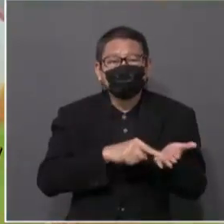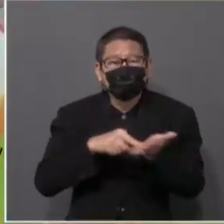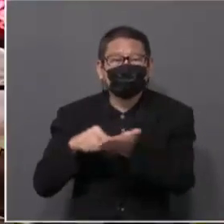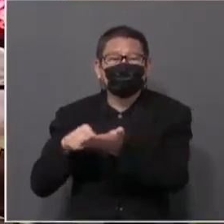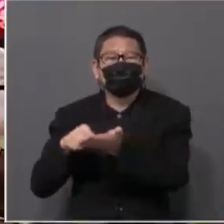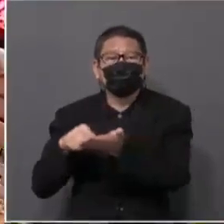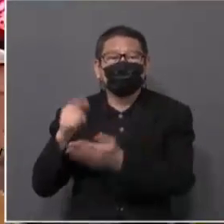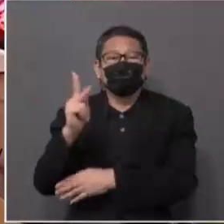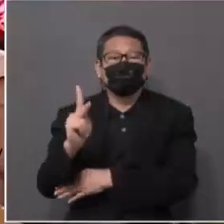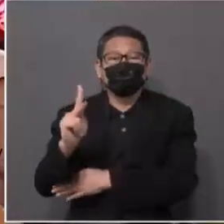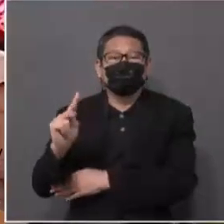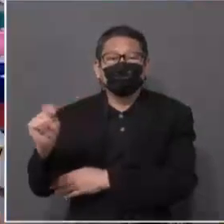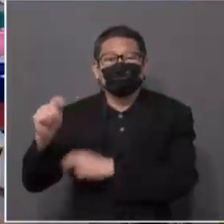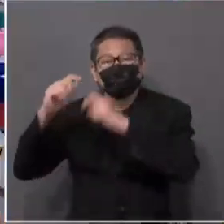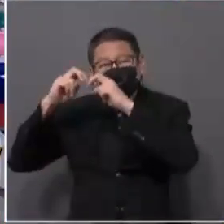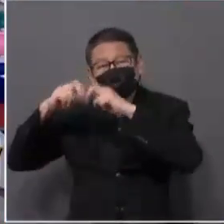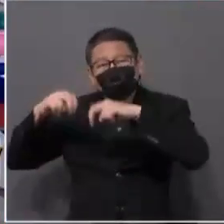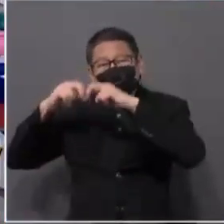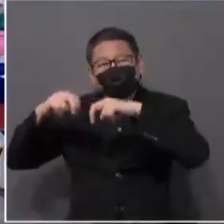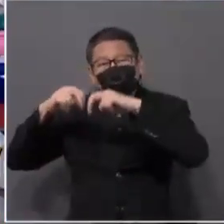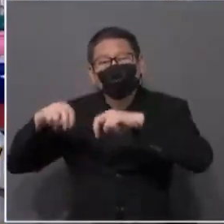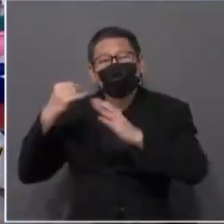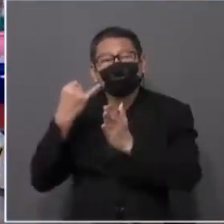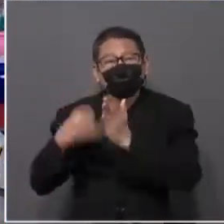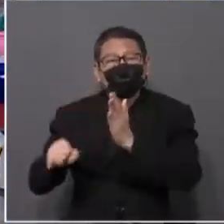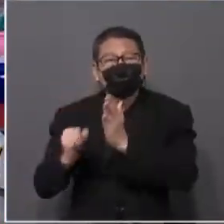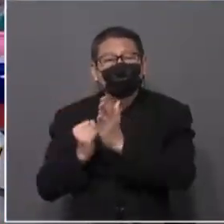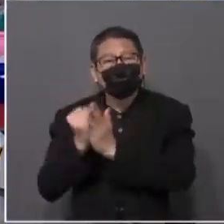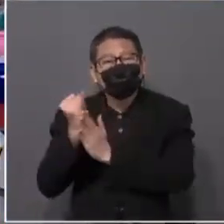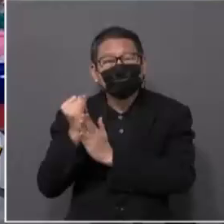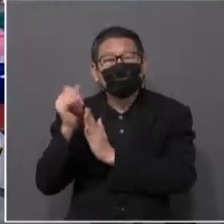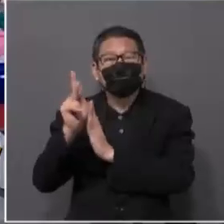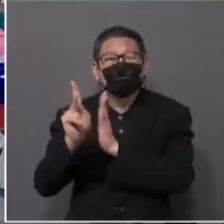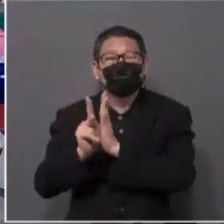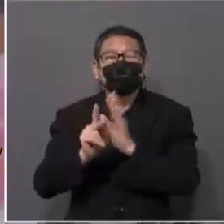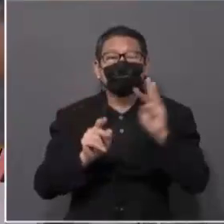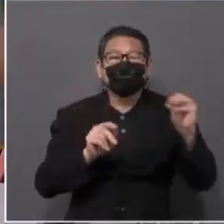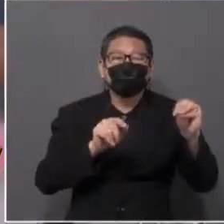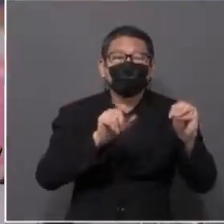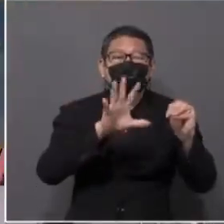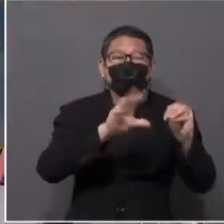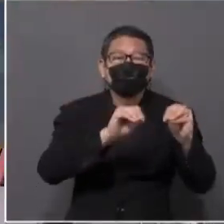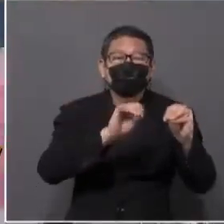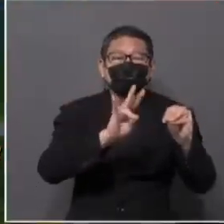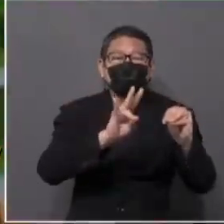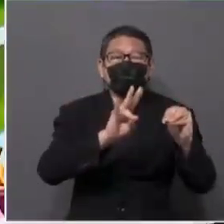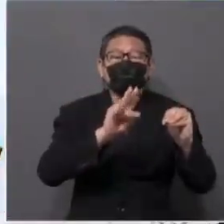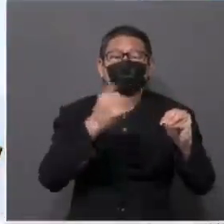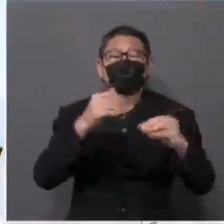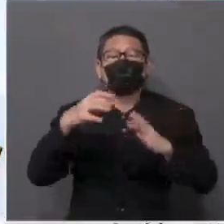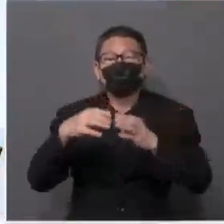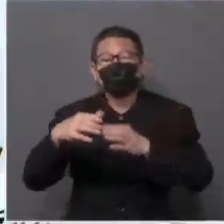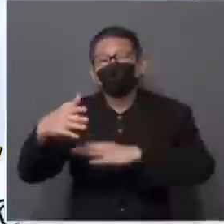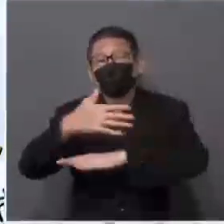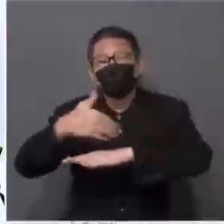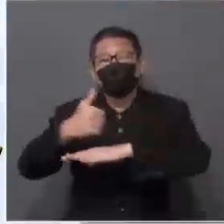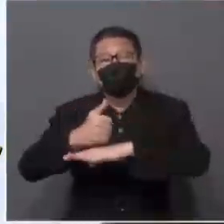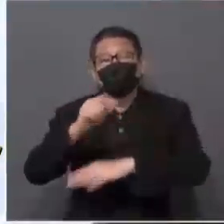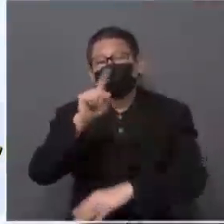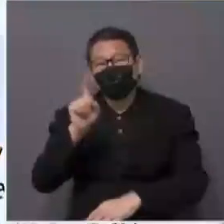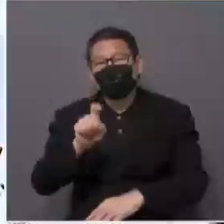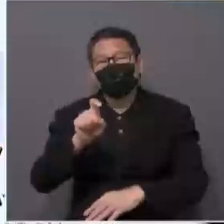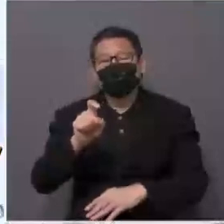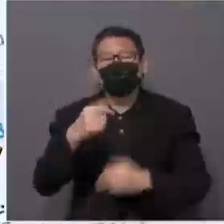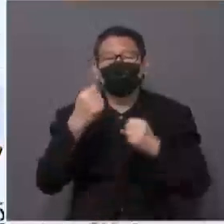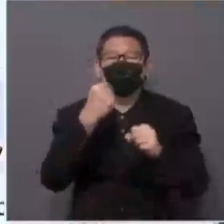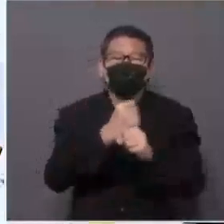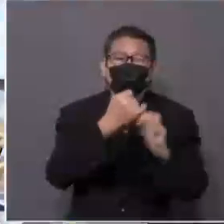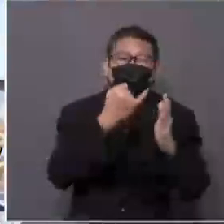บ